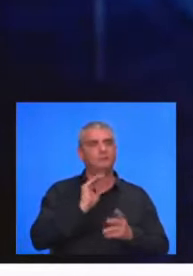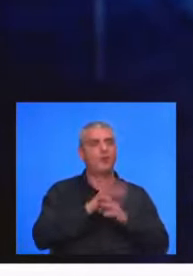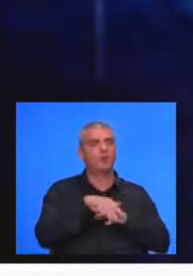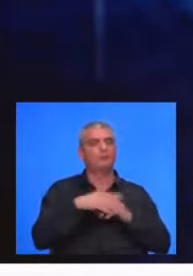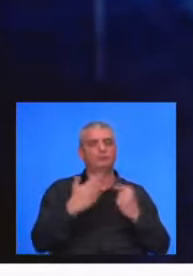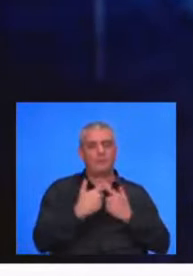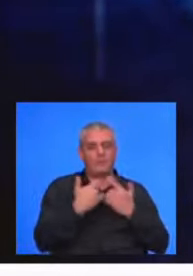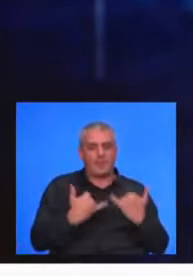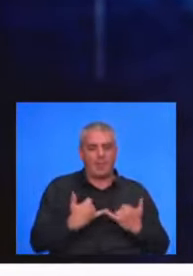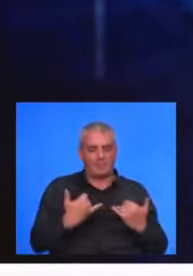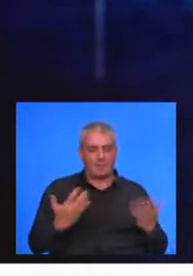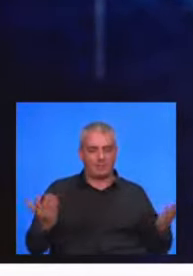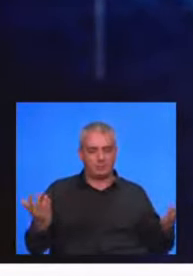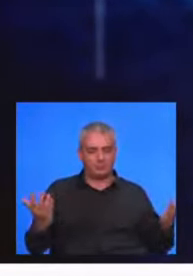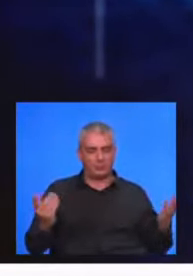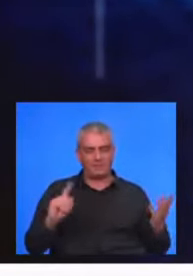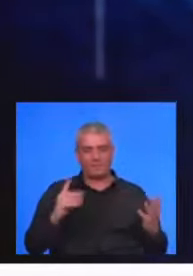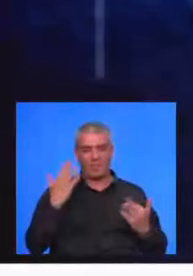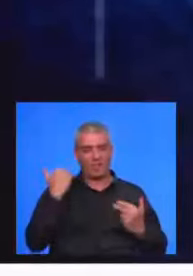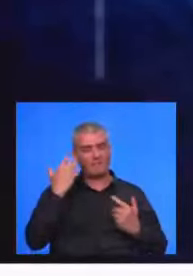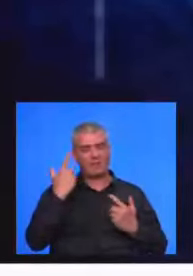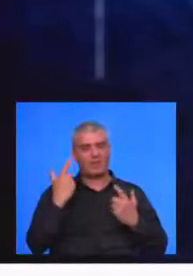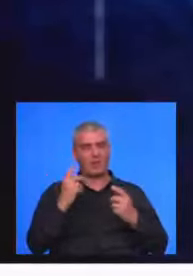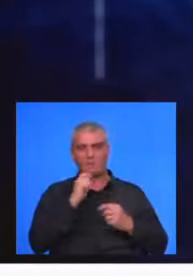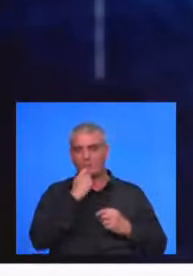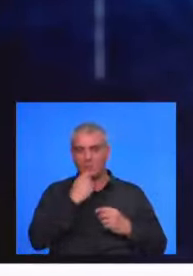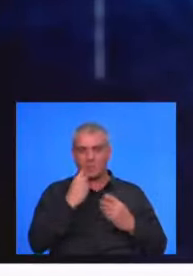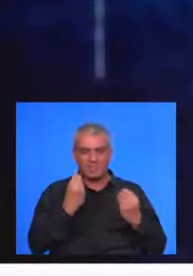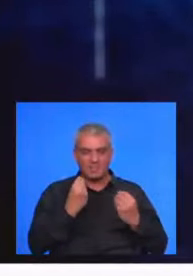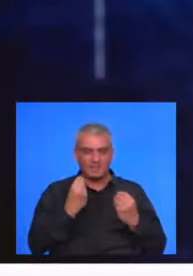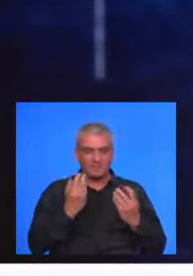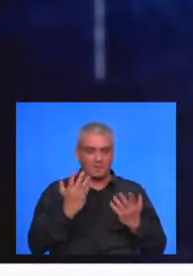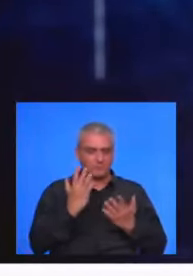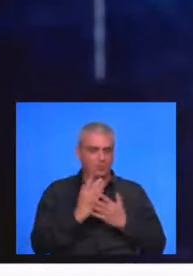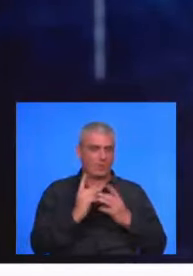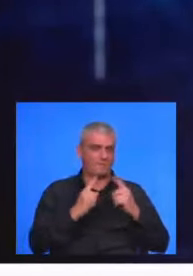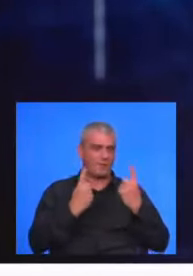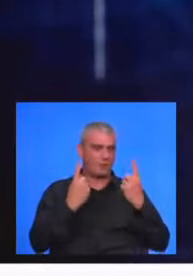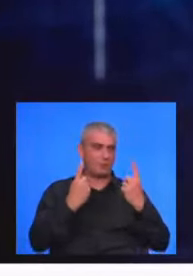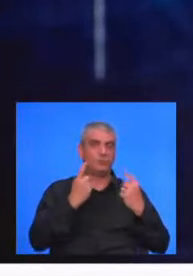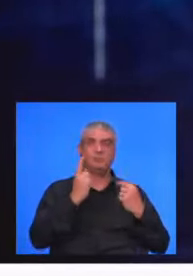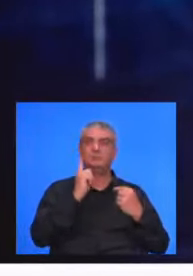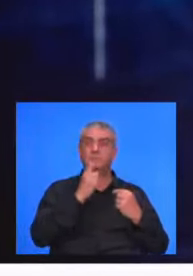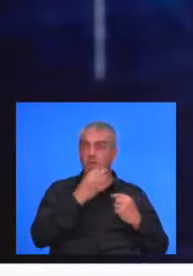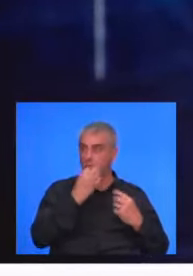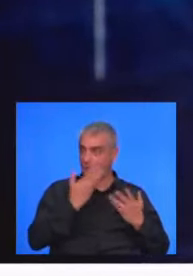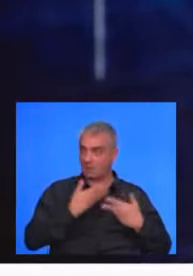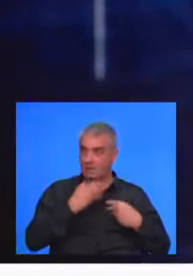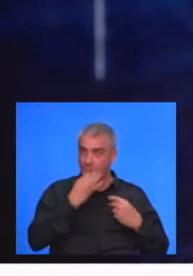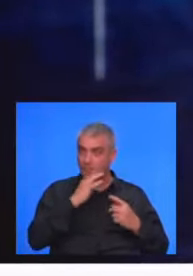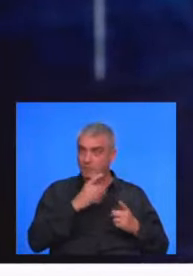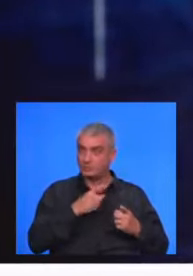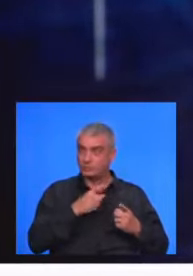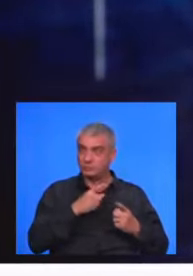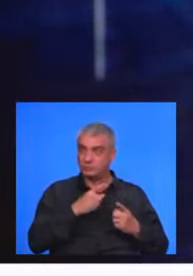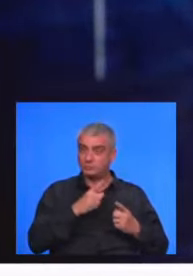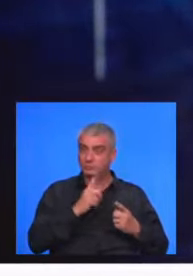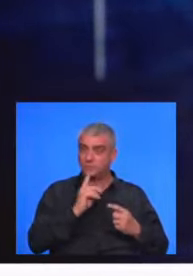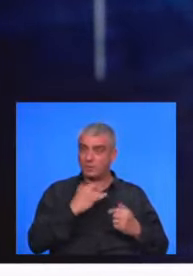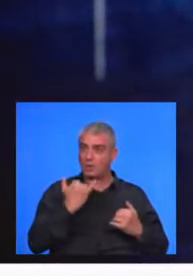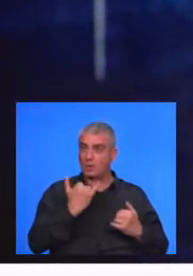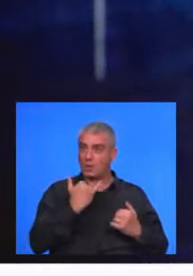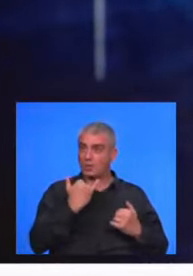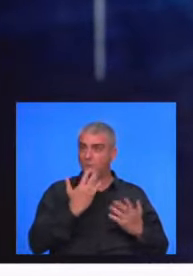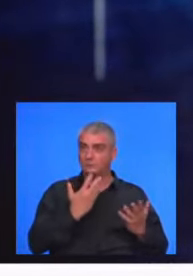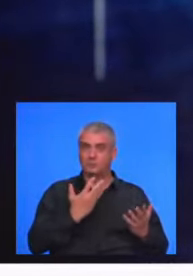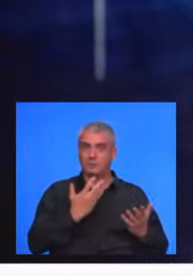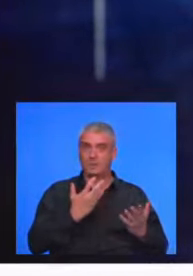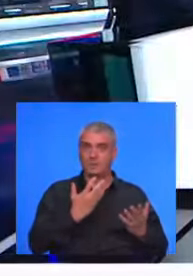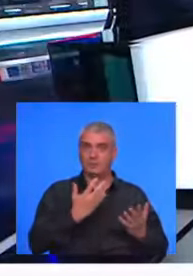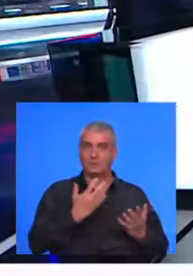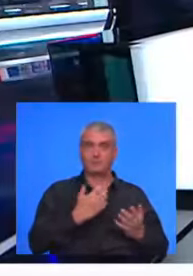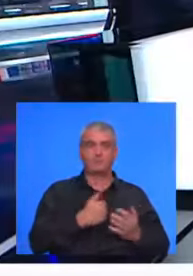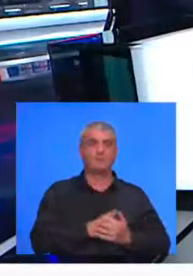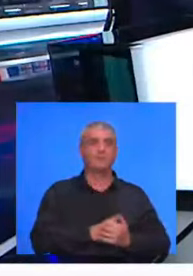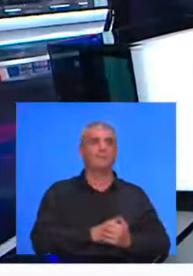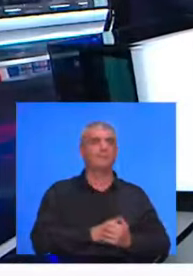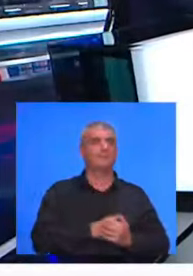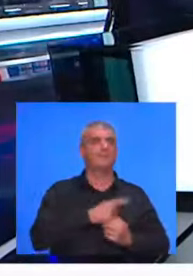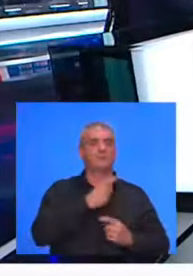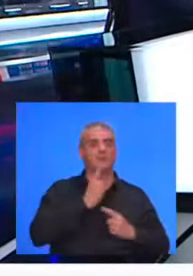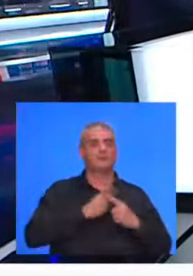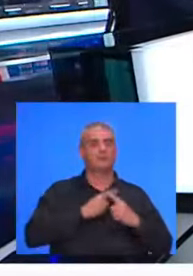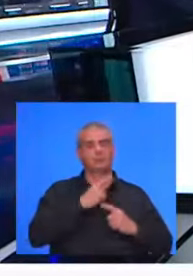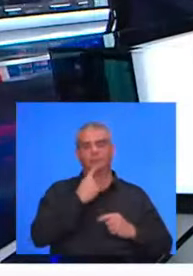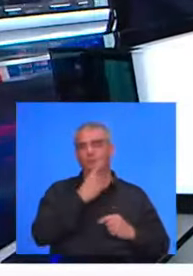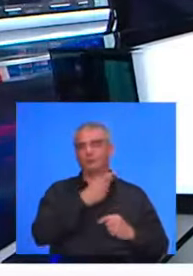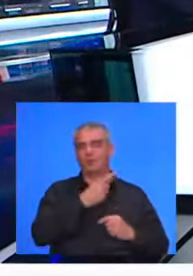עכשיו איפה היה המודיעין ואיפה... דברים שקרו... זה צריך רשות ממישהו, זה צריך לעשות כל הזמן. לא, אבל הוא אומר שאנחנו נתחיל עכשיו. זה בדיוק מה שאתה